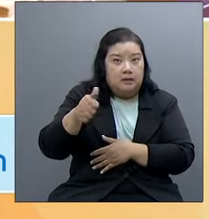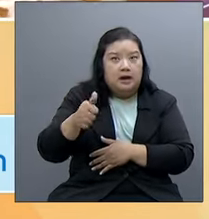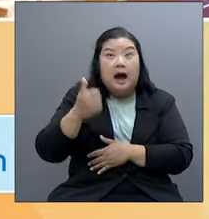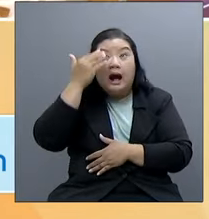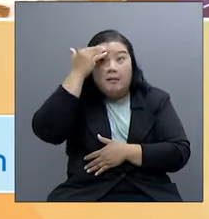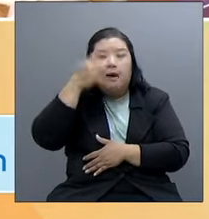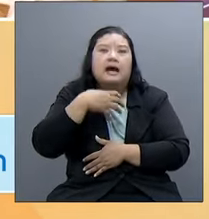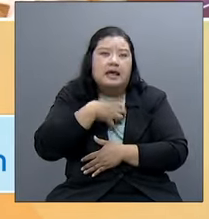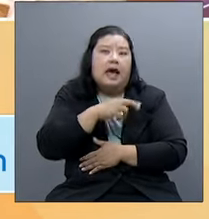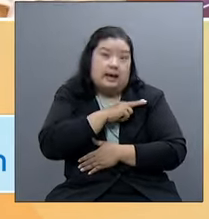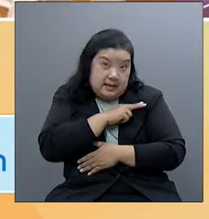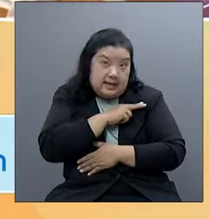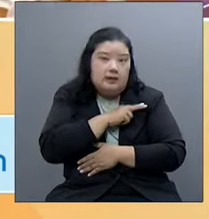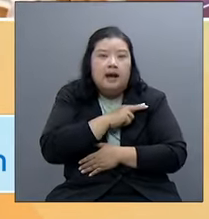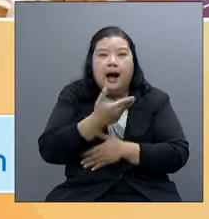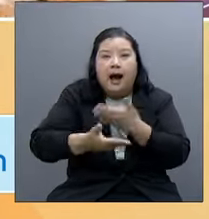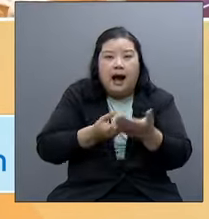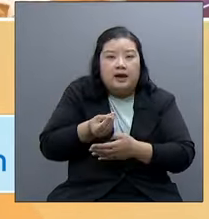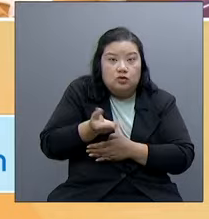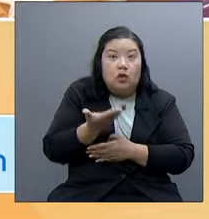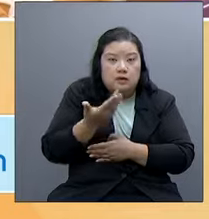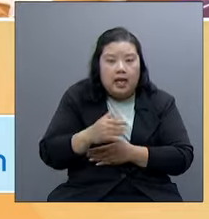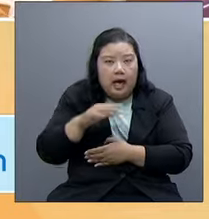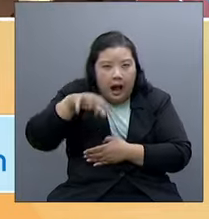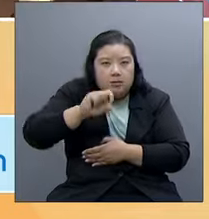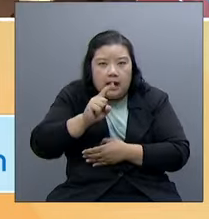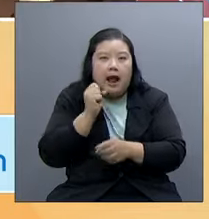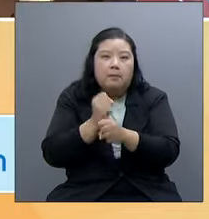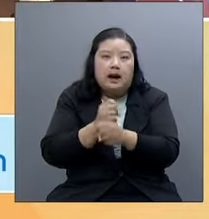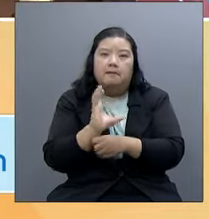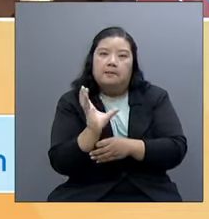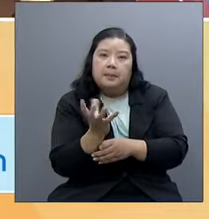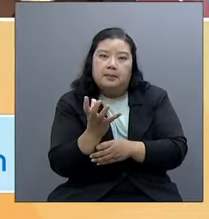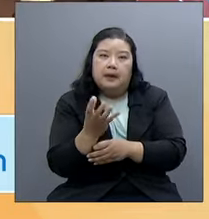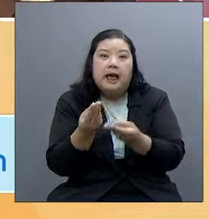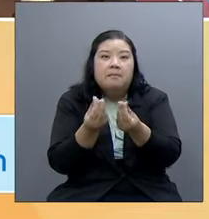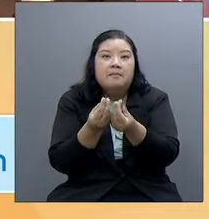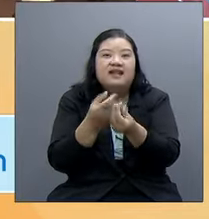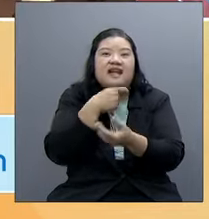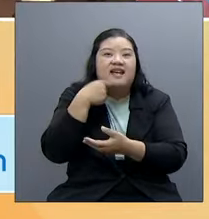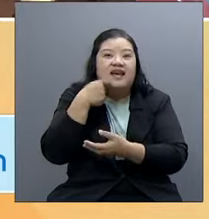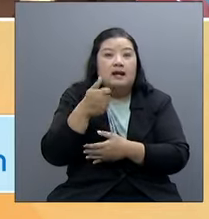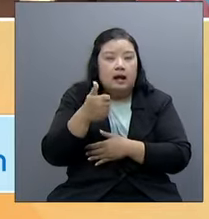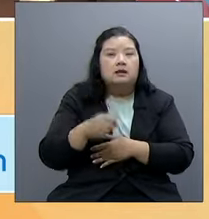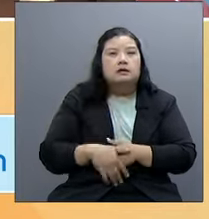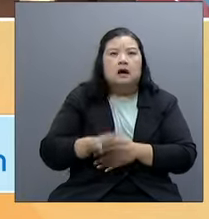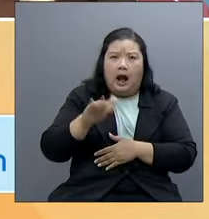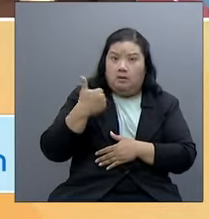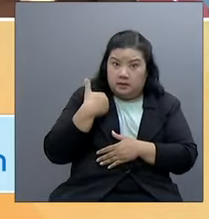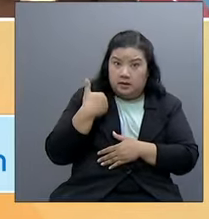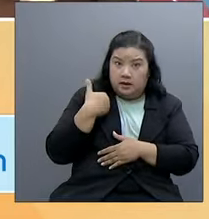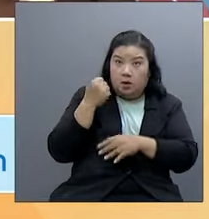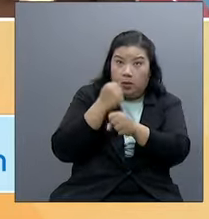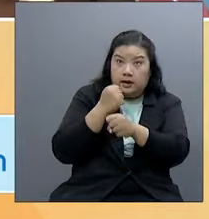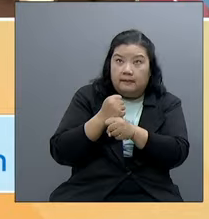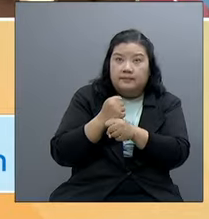จะทำของทอดขายแล้วกลายไปอ 1 อายเดีที่น่สนใจก็ไดดอาจด้ ตอยอดไหมฮะ แนะนำต่อยอดใหทํแบบทุกอยนะเพรว่ามั